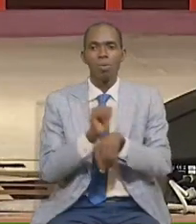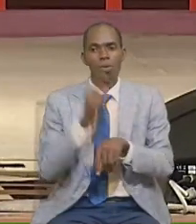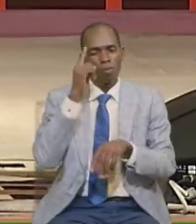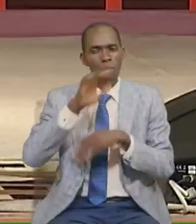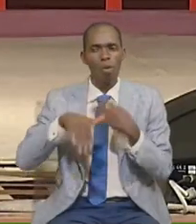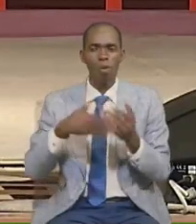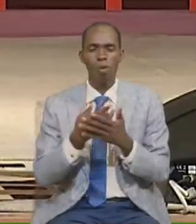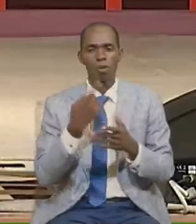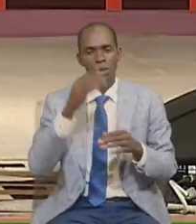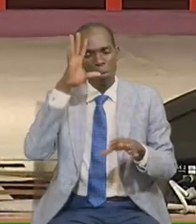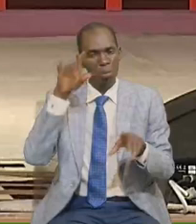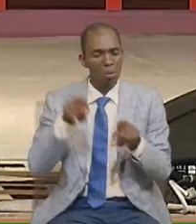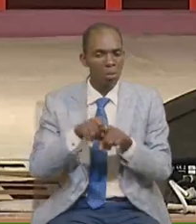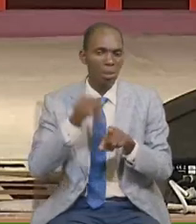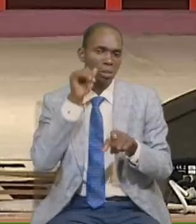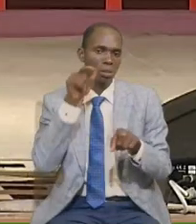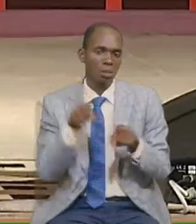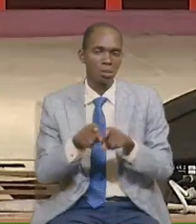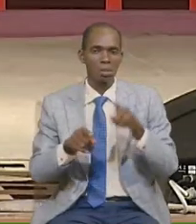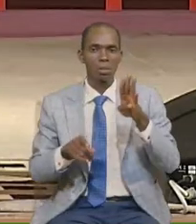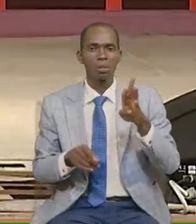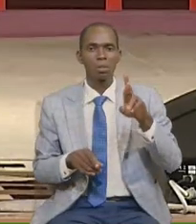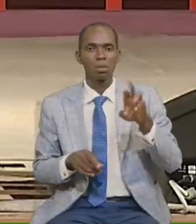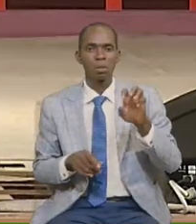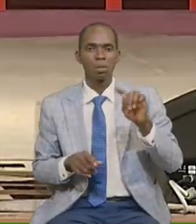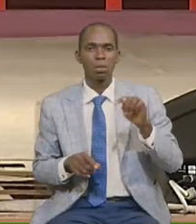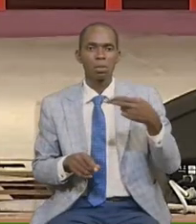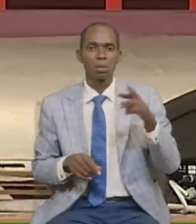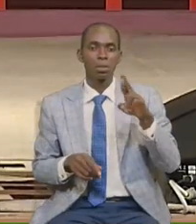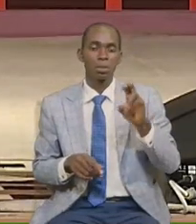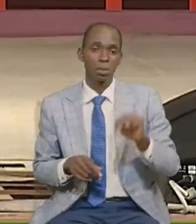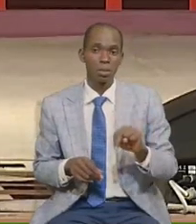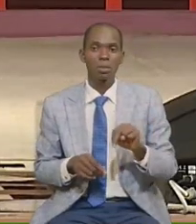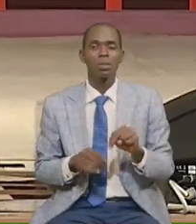et sœurs. Une personne née de nouveau, une personne sauvée,